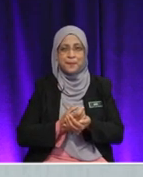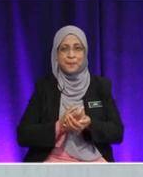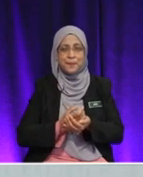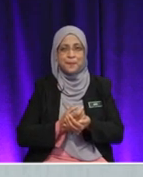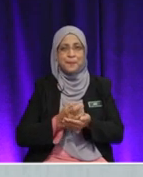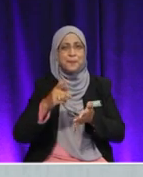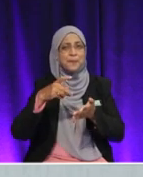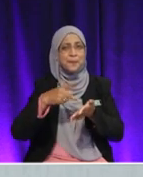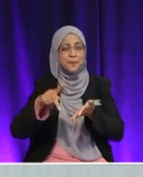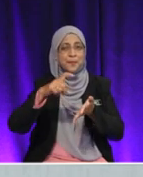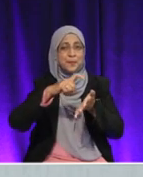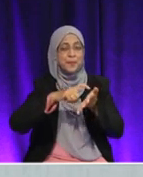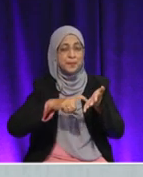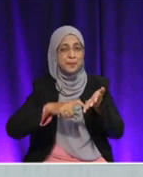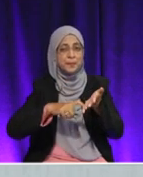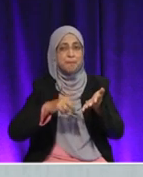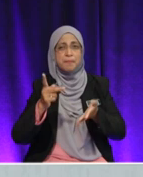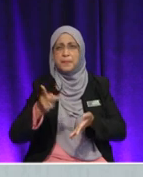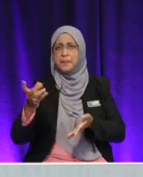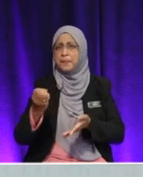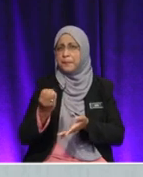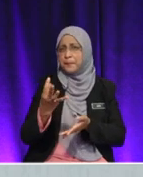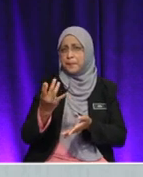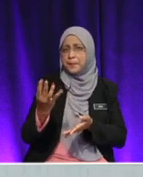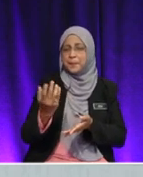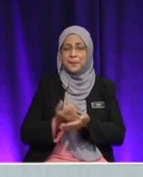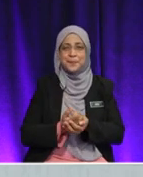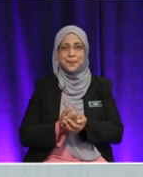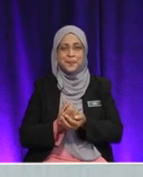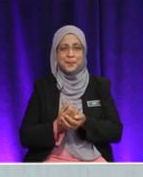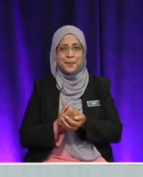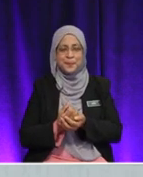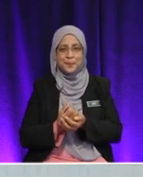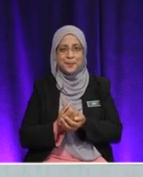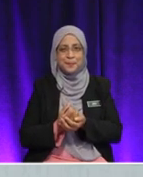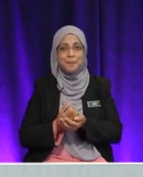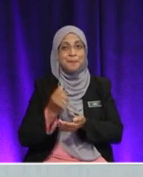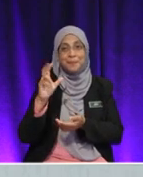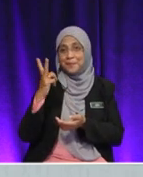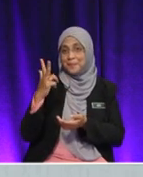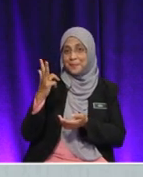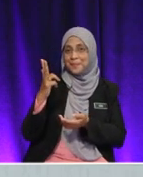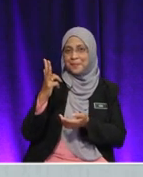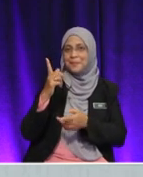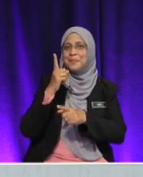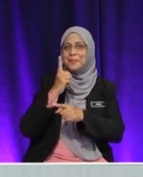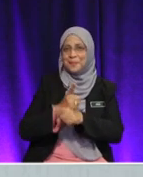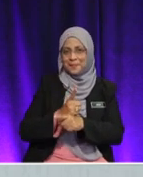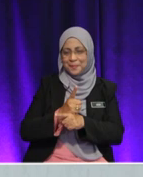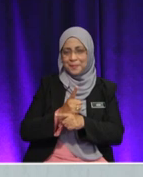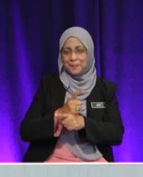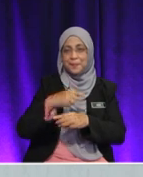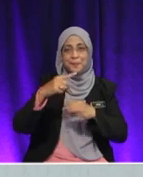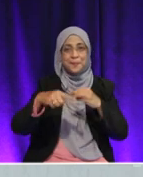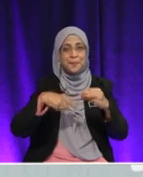membayar Cukai terletak di bawah perkara berapa siapa 13 ya tepatnya itu berkaitan